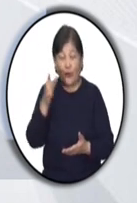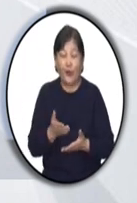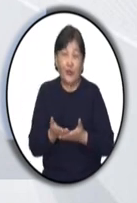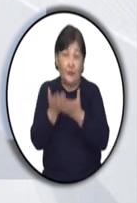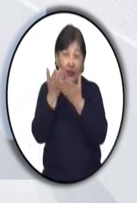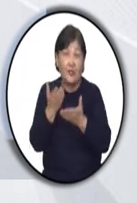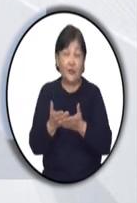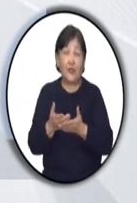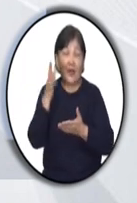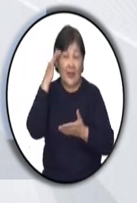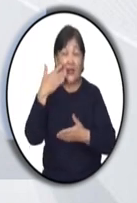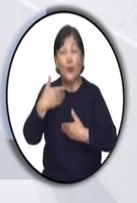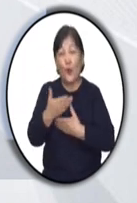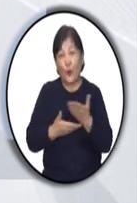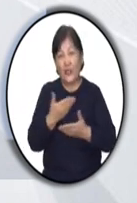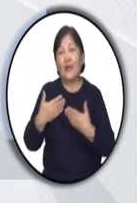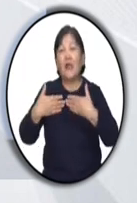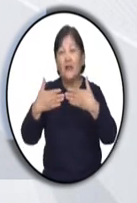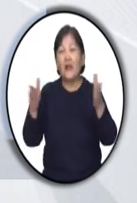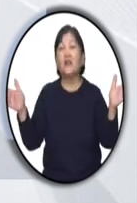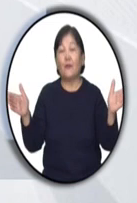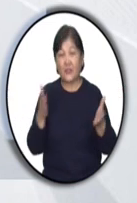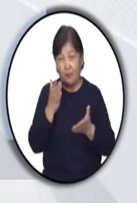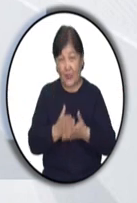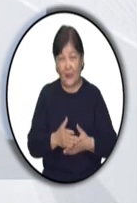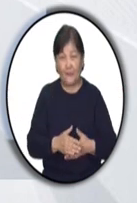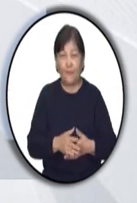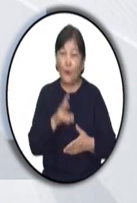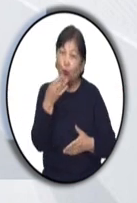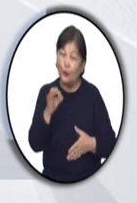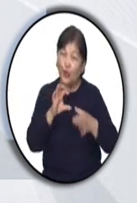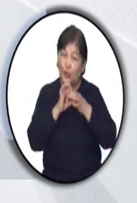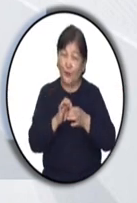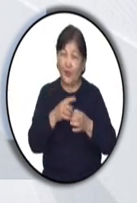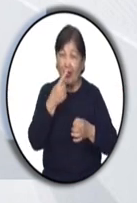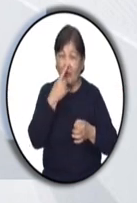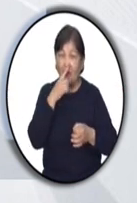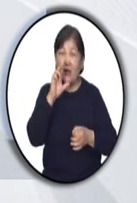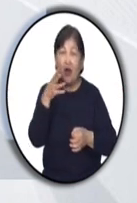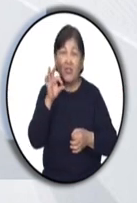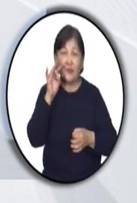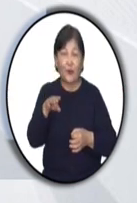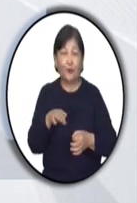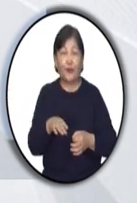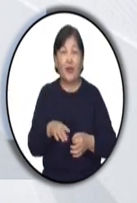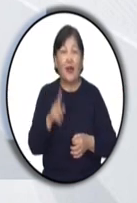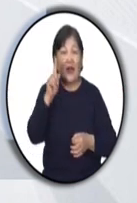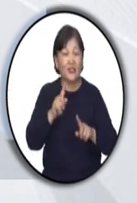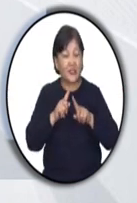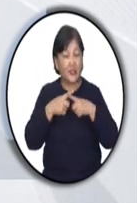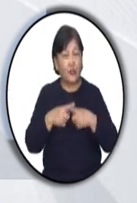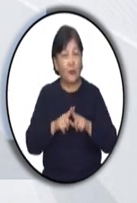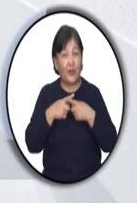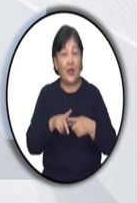үргэлжлүүлснээр чөлөөт гадаад худалдаа маань илүү тийм нээлттэй болсон. За үүний үр дүнд Хятад улсын маань